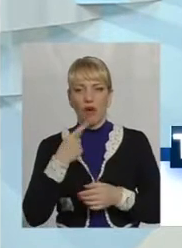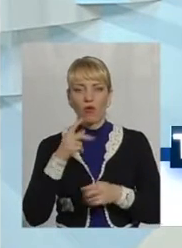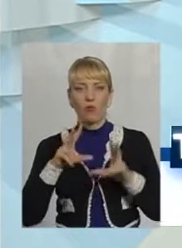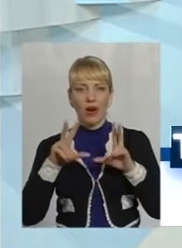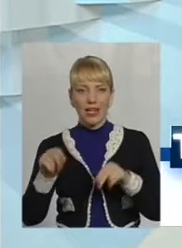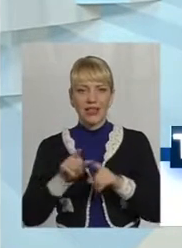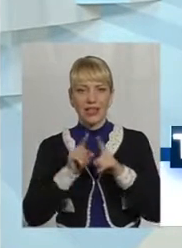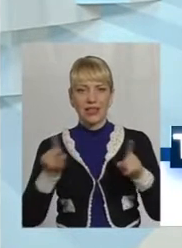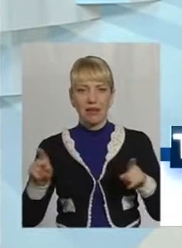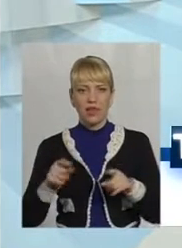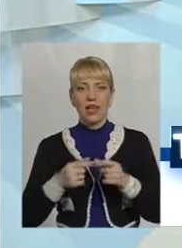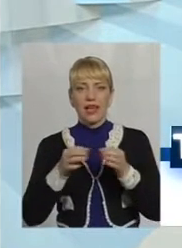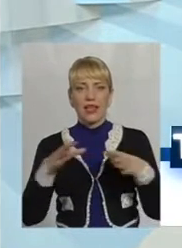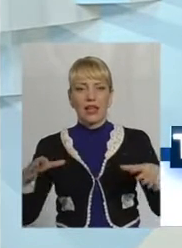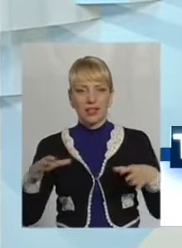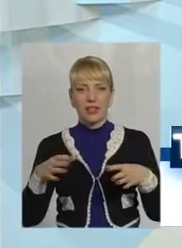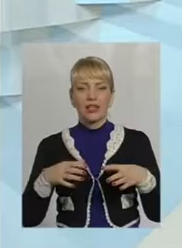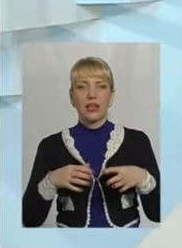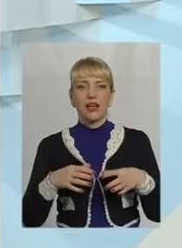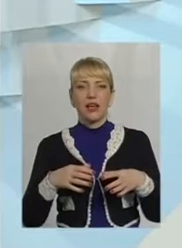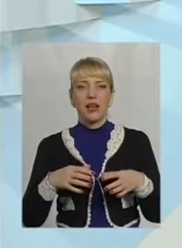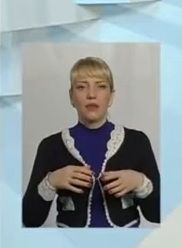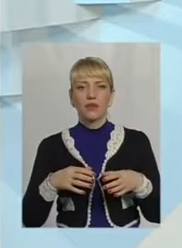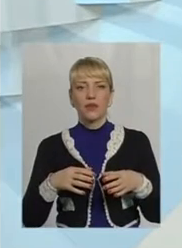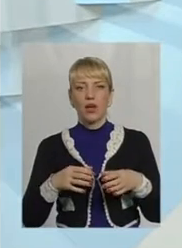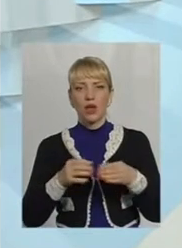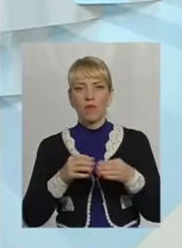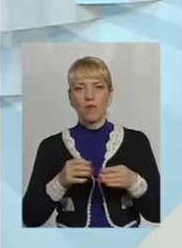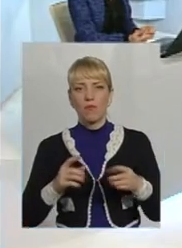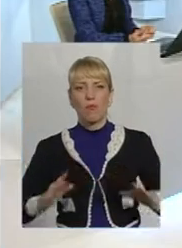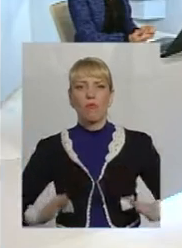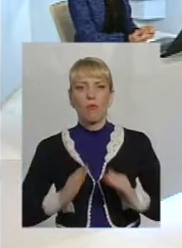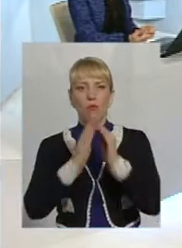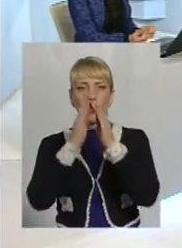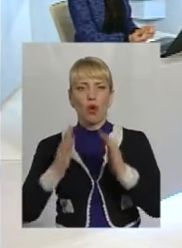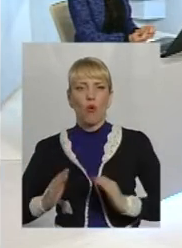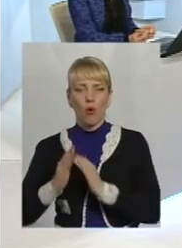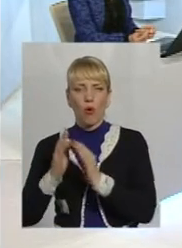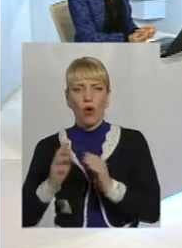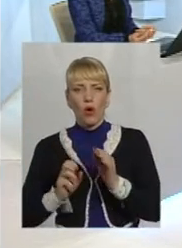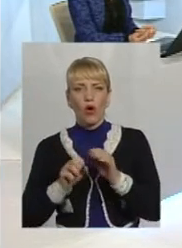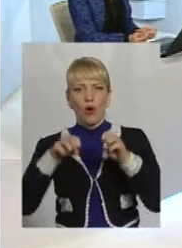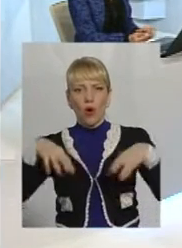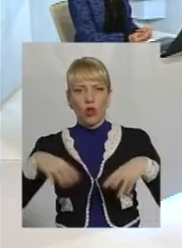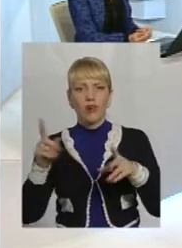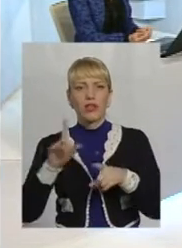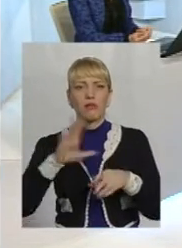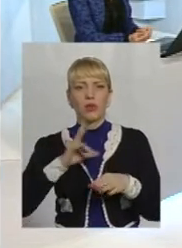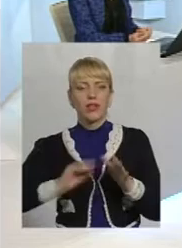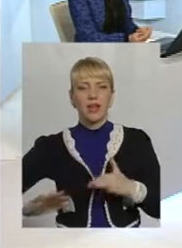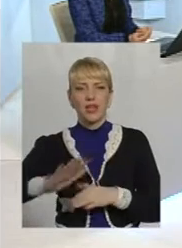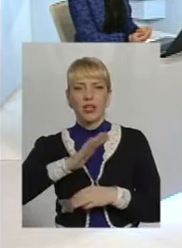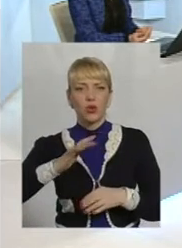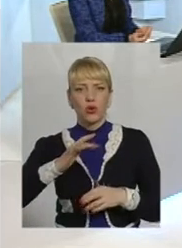терміни ядерних боєголовок, які розташовані були на українській території за часів Радянського Союзу,